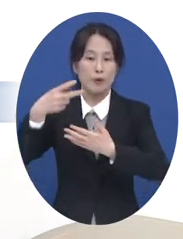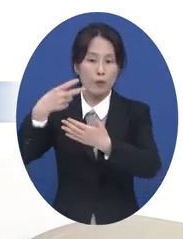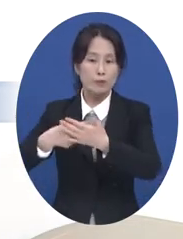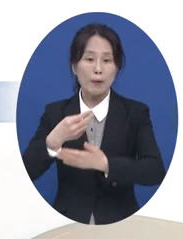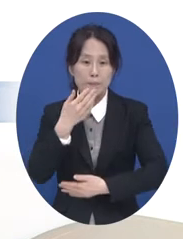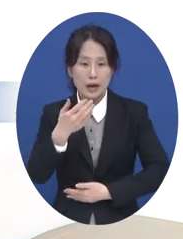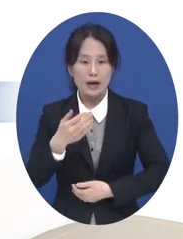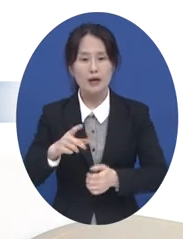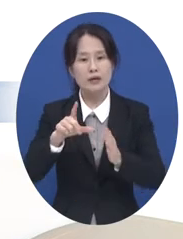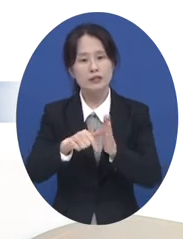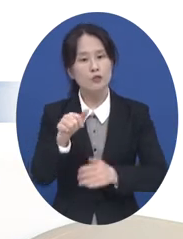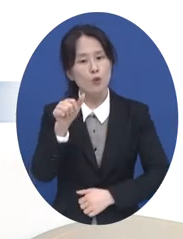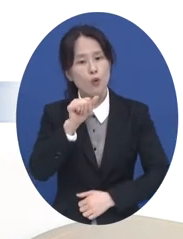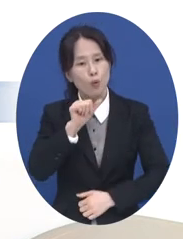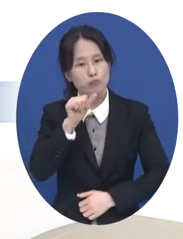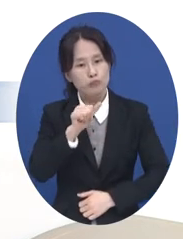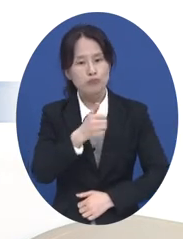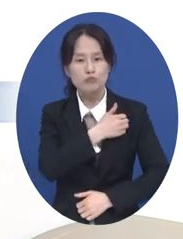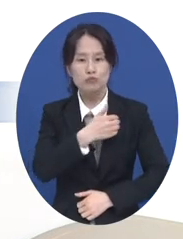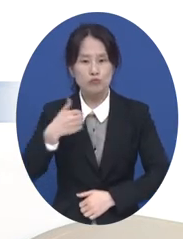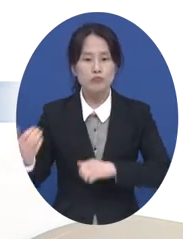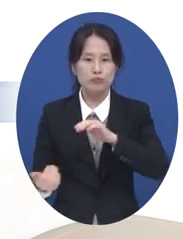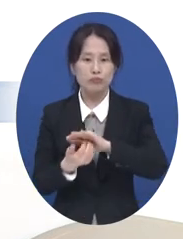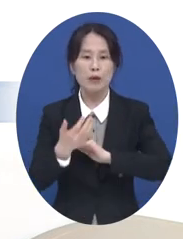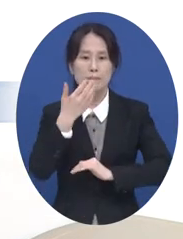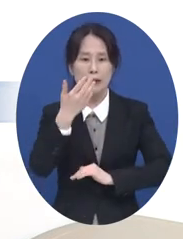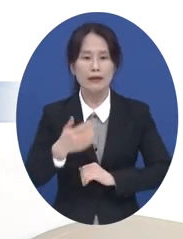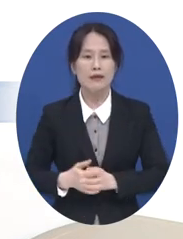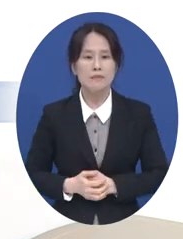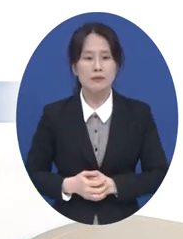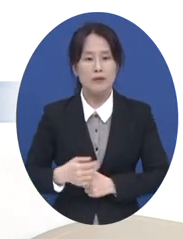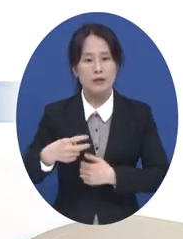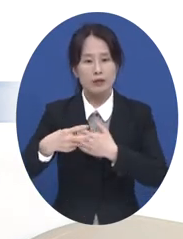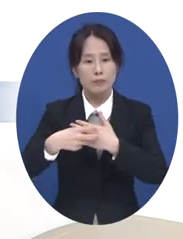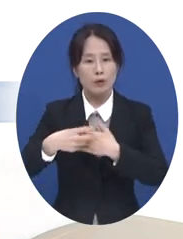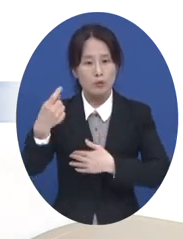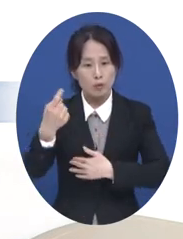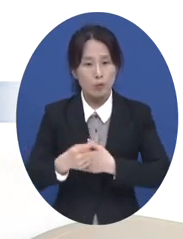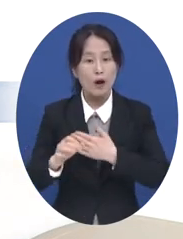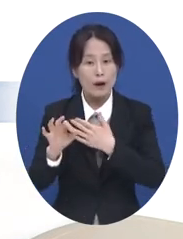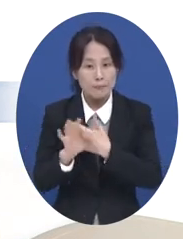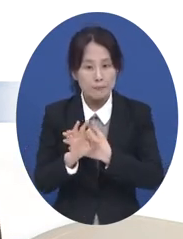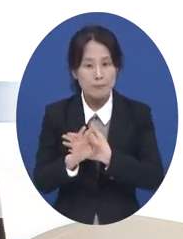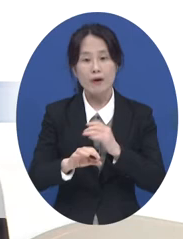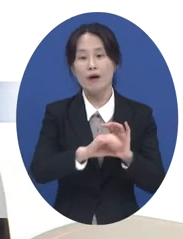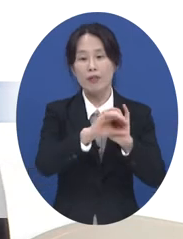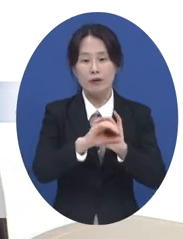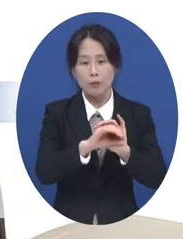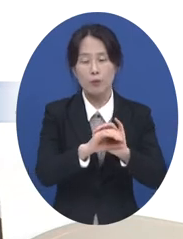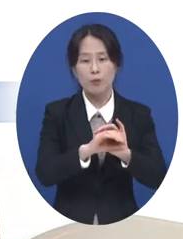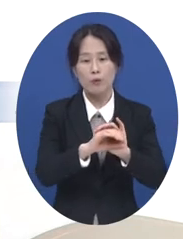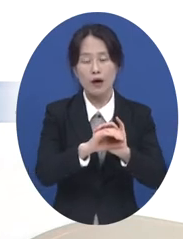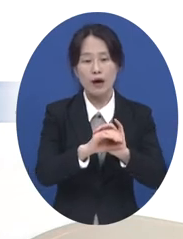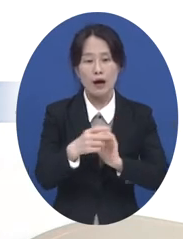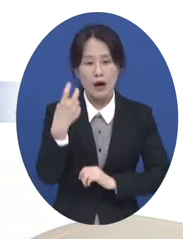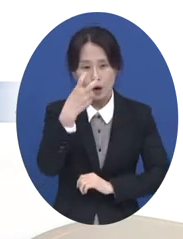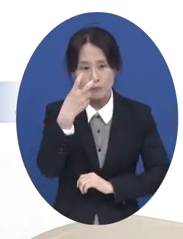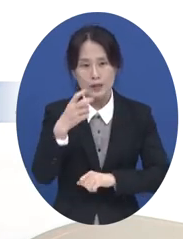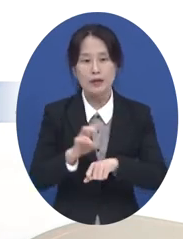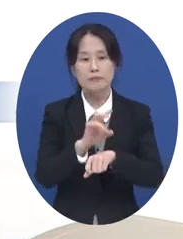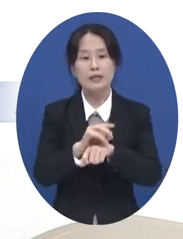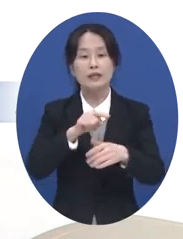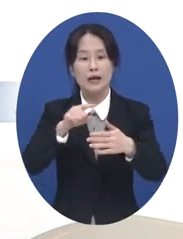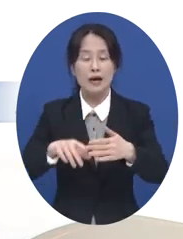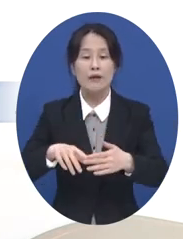입원이 되시고요. 그 시간은 5분이면 충분하게 이루어지고 있으며 저희 병원으로 만약에 오시게 되시면